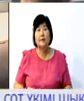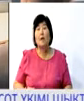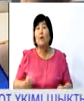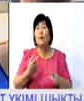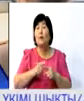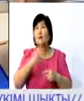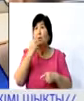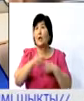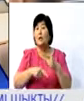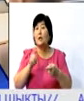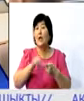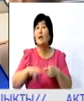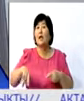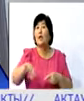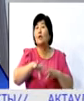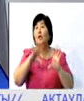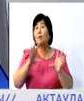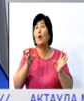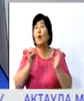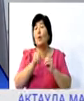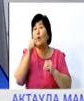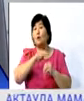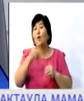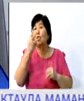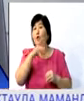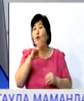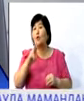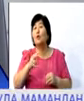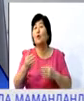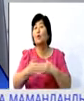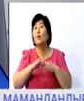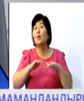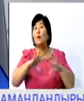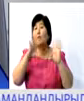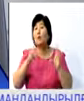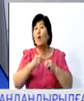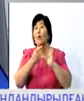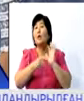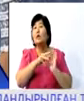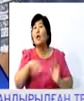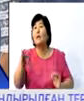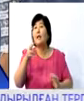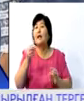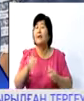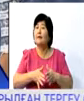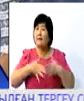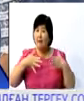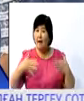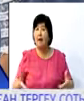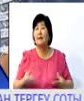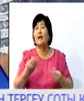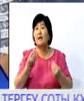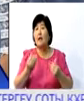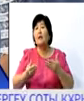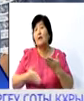Осы дәстүрдің арқасында республика бойынша 10 жыл ішінде 3 миллионға жуық балаға жалпы сомасы 17 миллиард теңгеден асатын материалдық